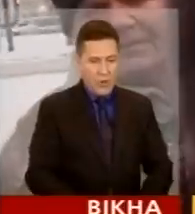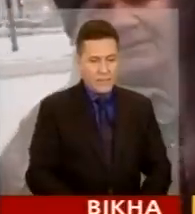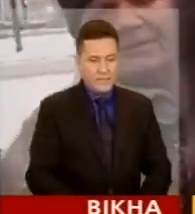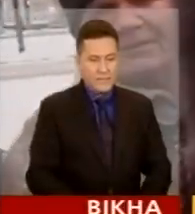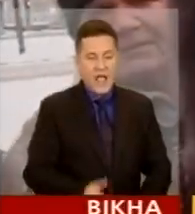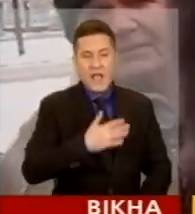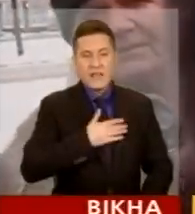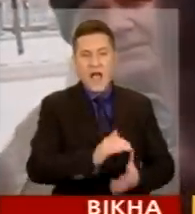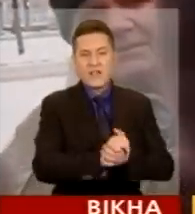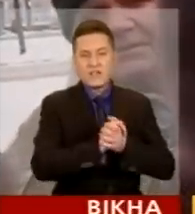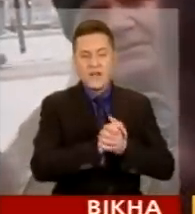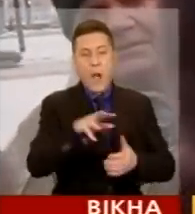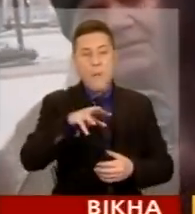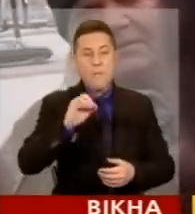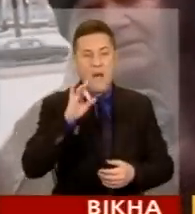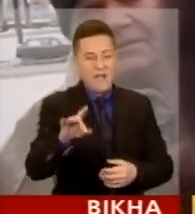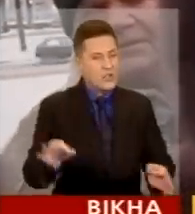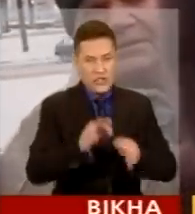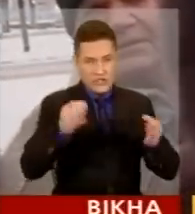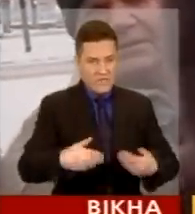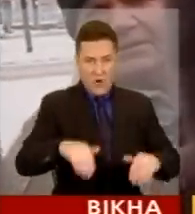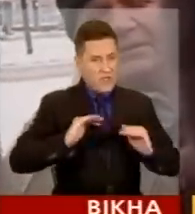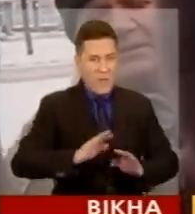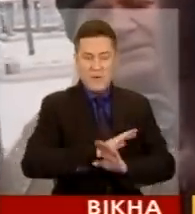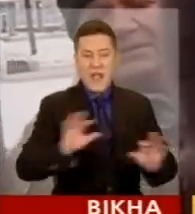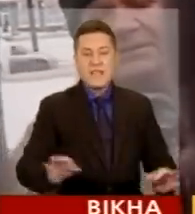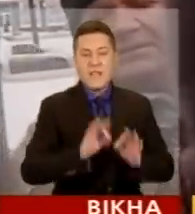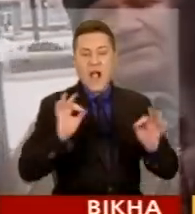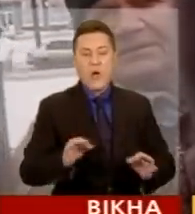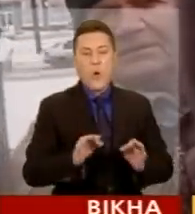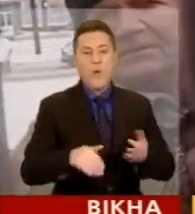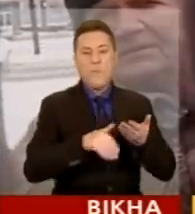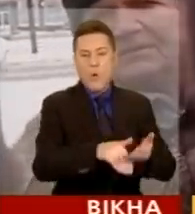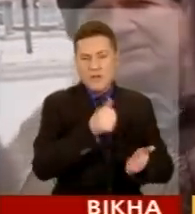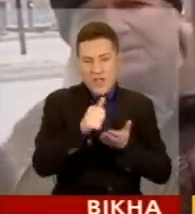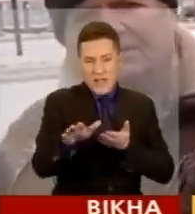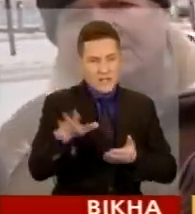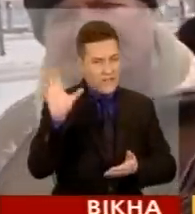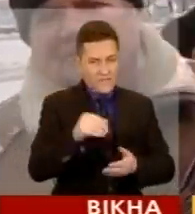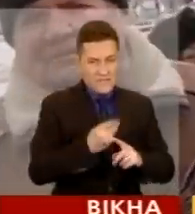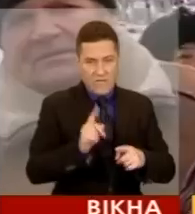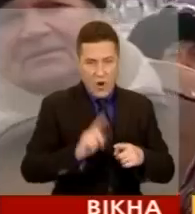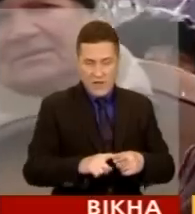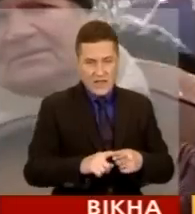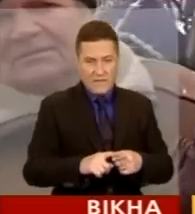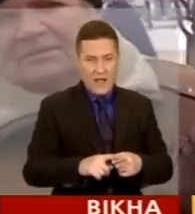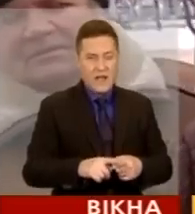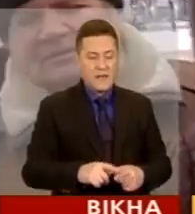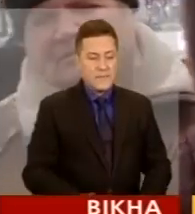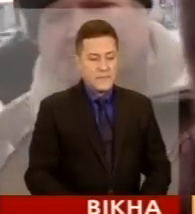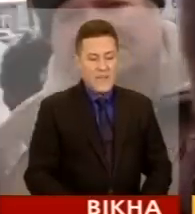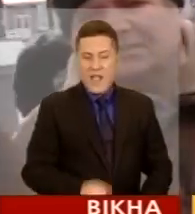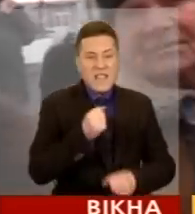Наш мир нічого не предлагає нам. Ніякої допомоги, відказується від всього цього. Не предлагає, а не працює.